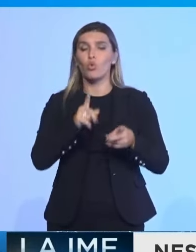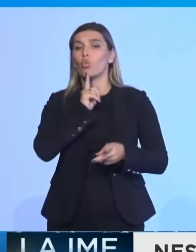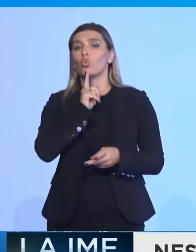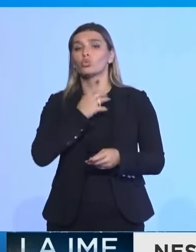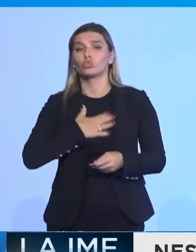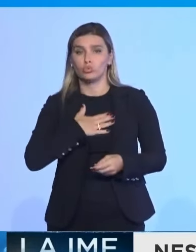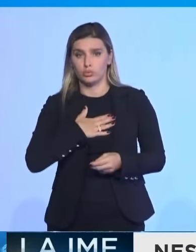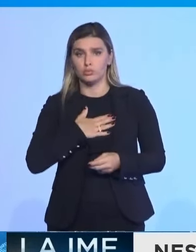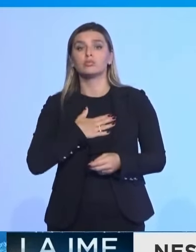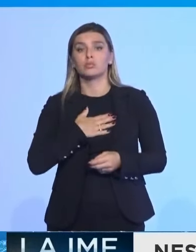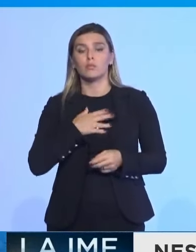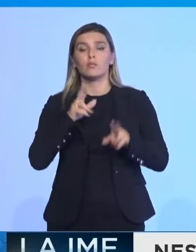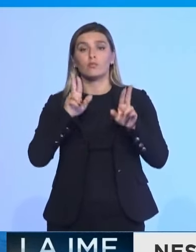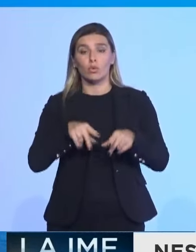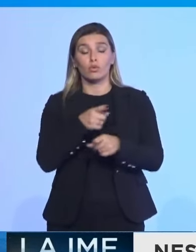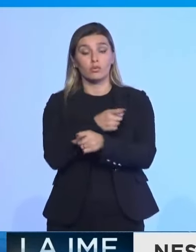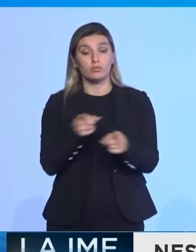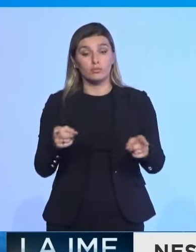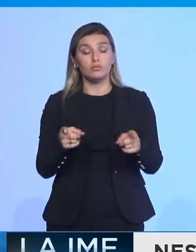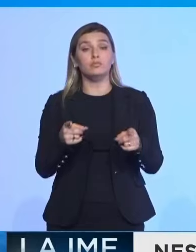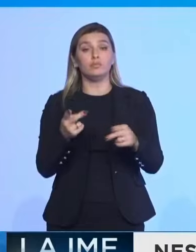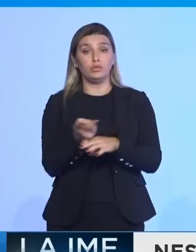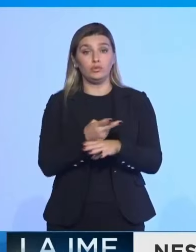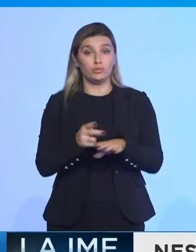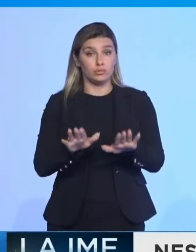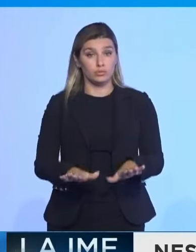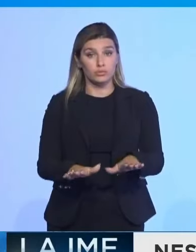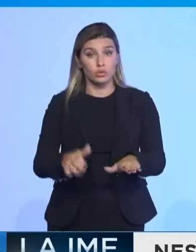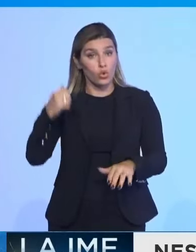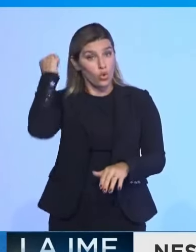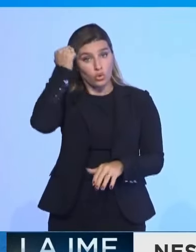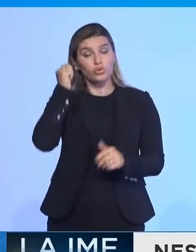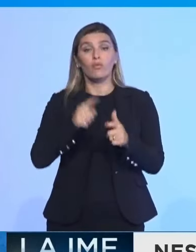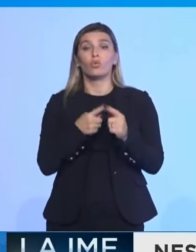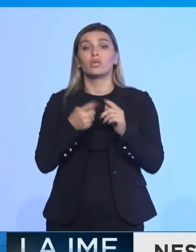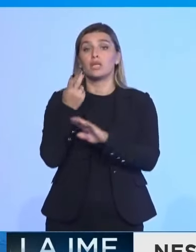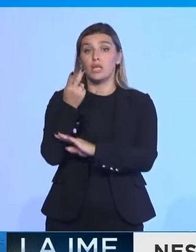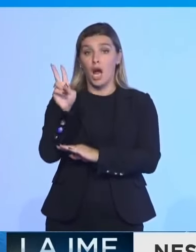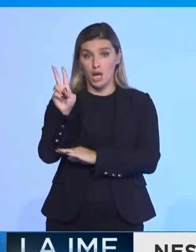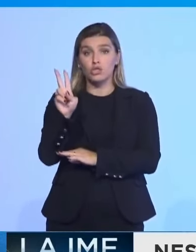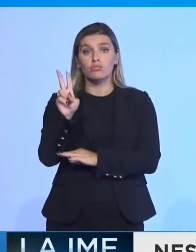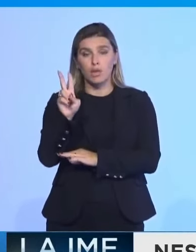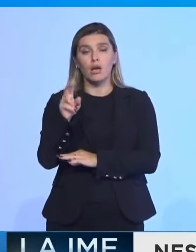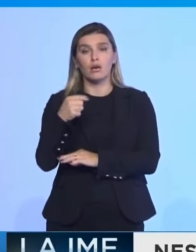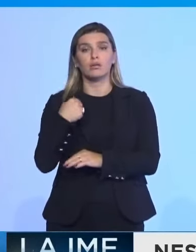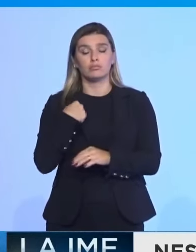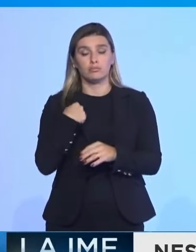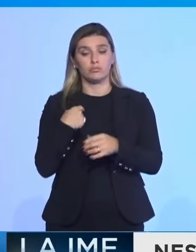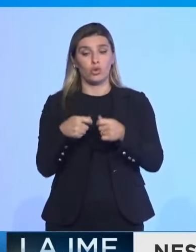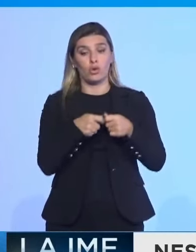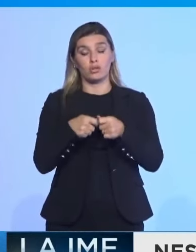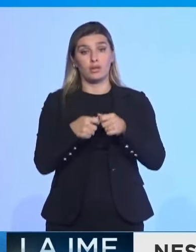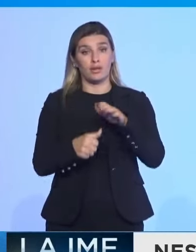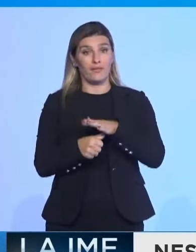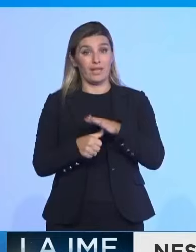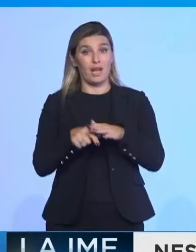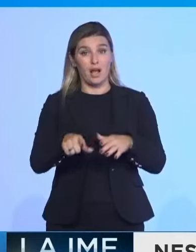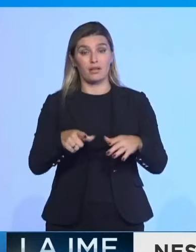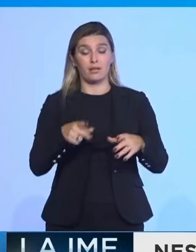gjithsesi garusit që janë nga vendi, nga Kosova, por edhe nga jashtë. Ne si Federata Atletike e Kosovës gjithherë, do